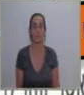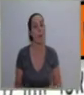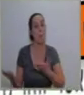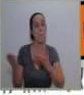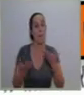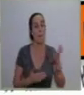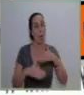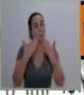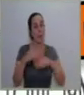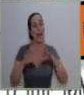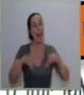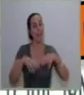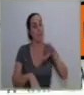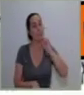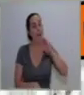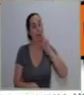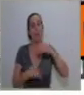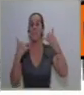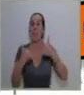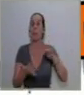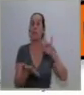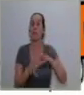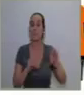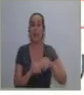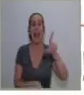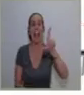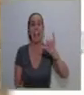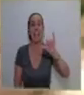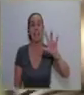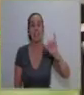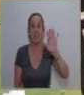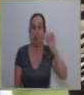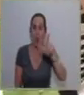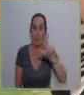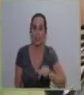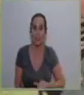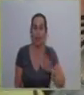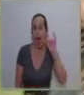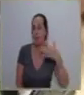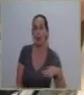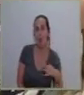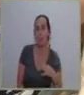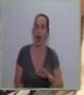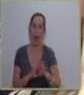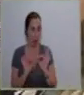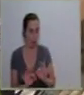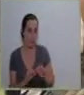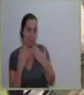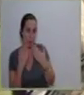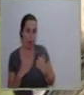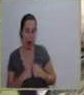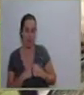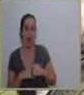ברוכים הבאים לעוד פרק של כלבים מדברים, והיום נמצאת איתנו ליצ'י. שלום ליצ'י. היי, מה שלומך? הכל בסדר, תודה